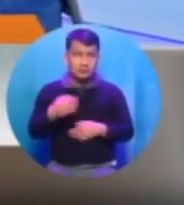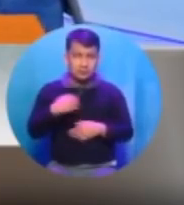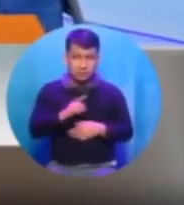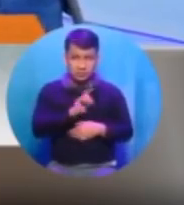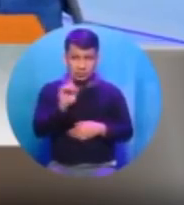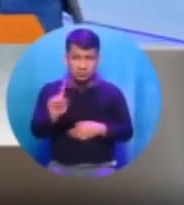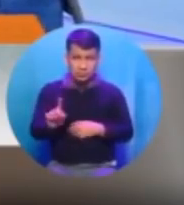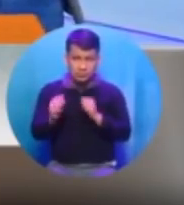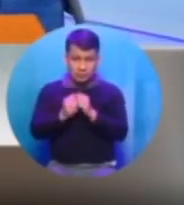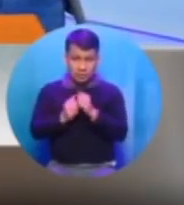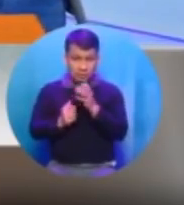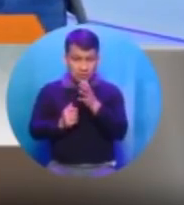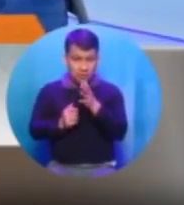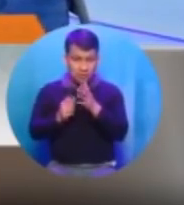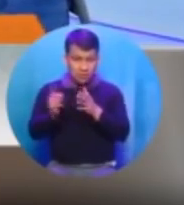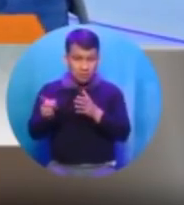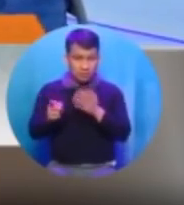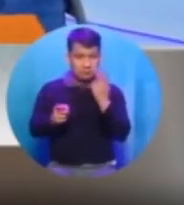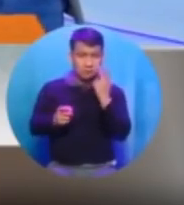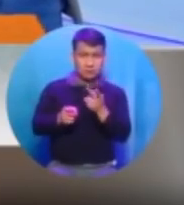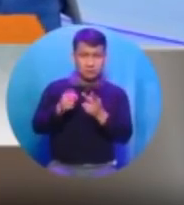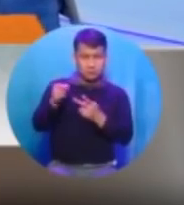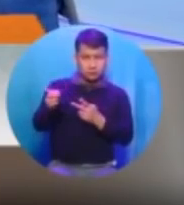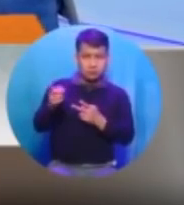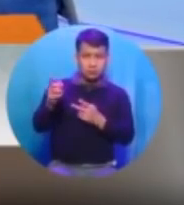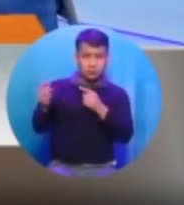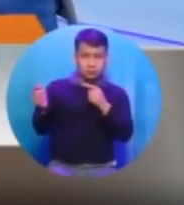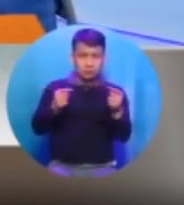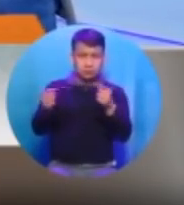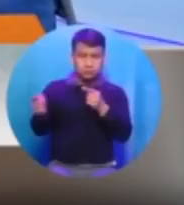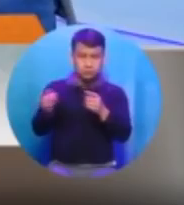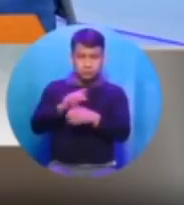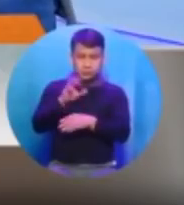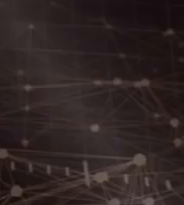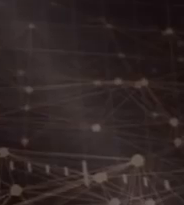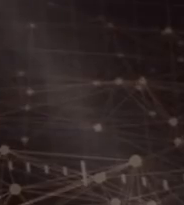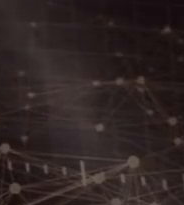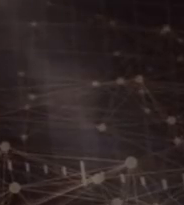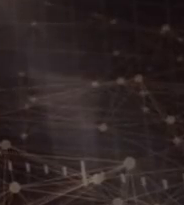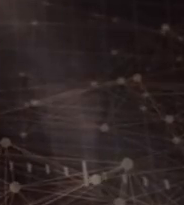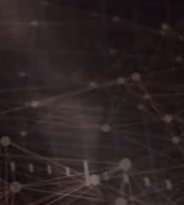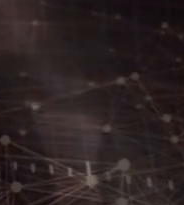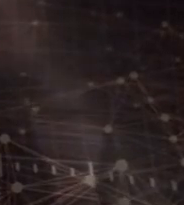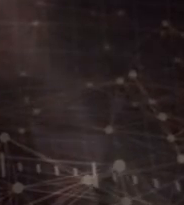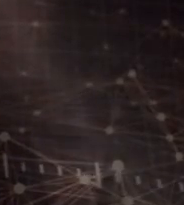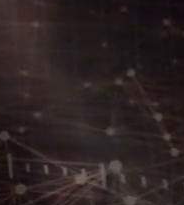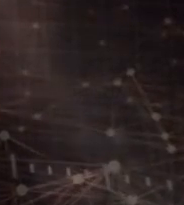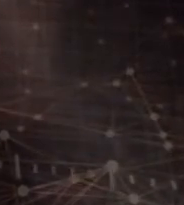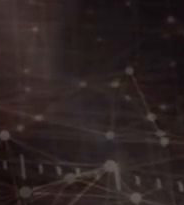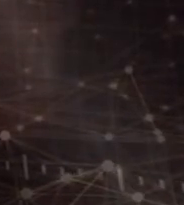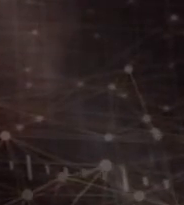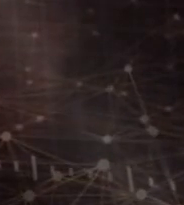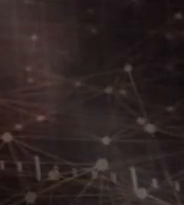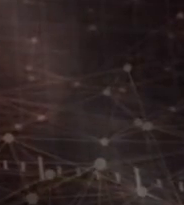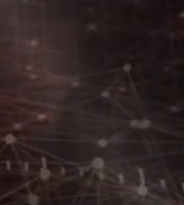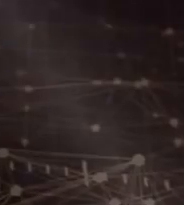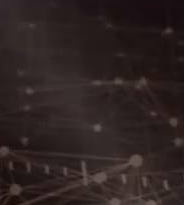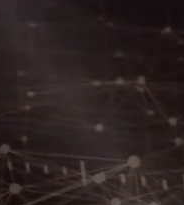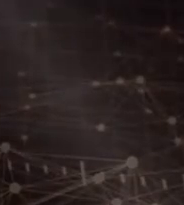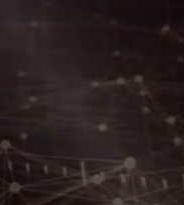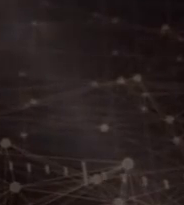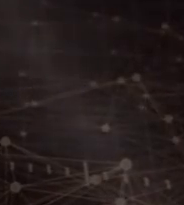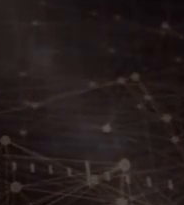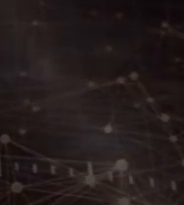rin? Oo, parang nakisama, diba? Kasi dito sila sa bahay nakatira. Etong si Jeric at saka yung misis